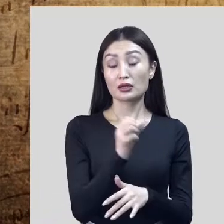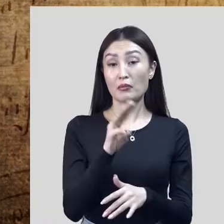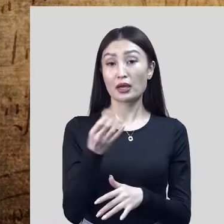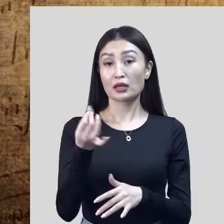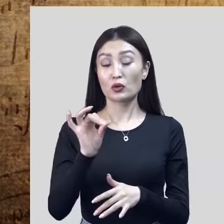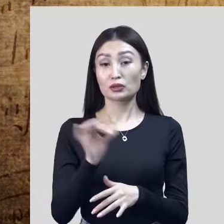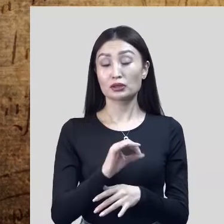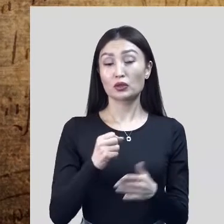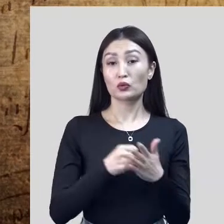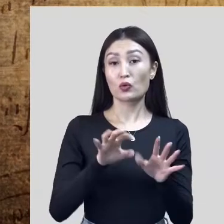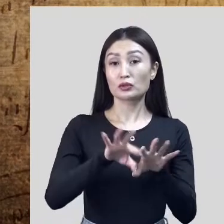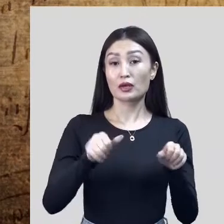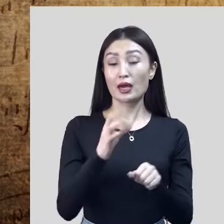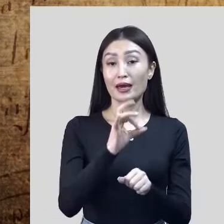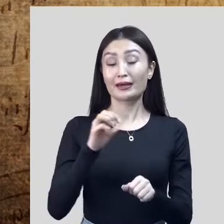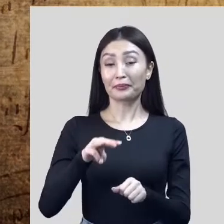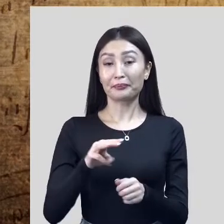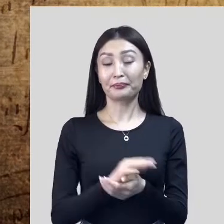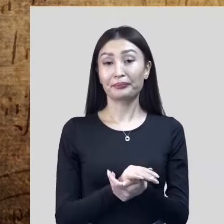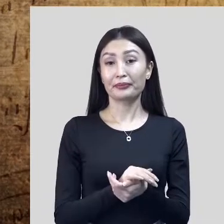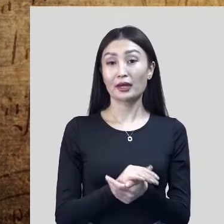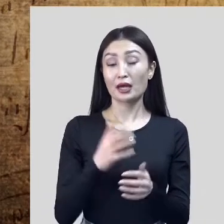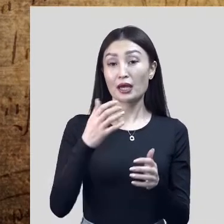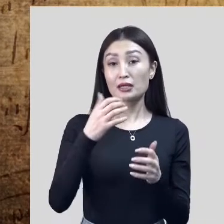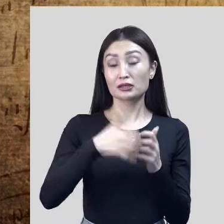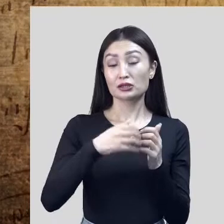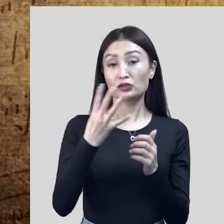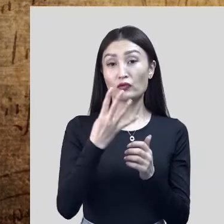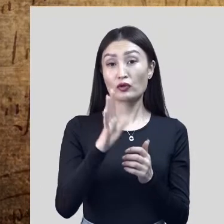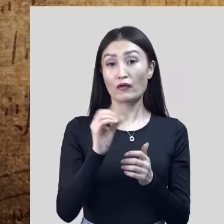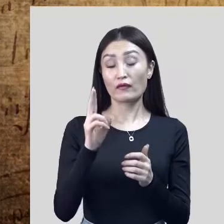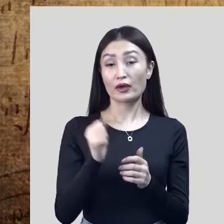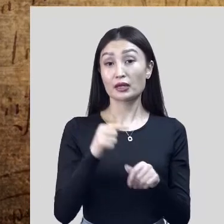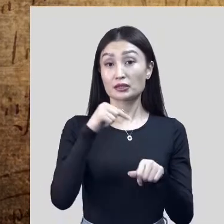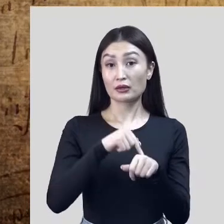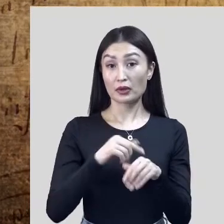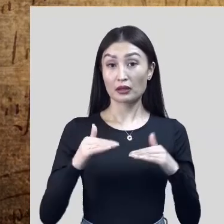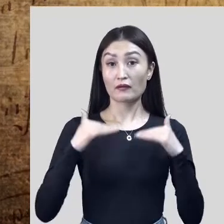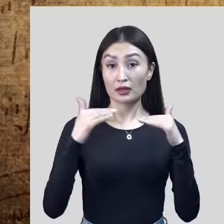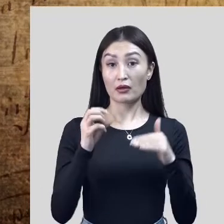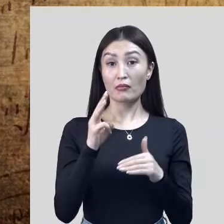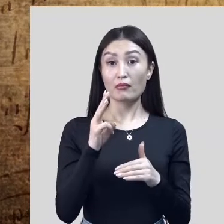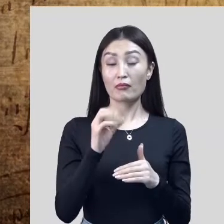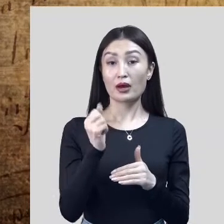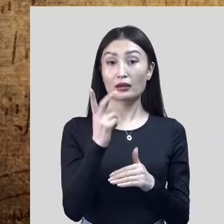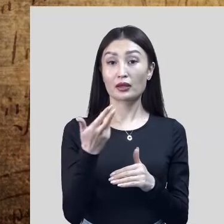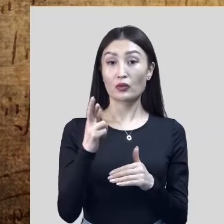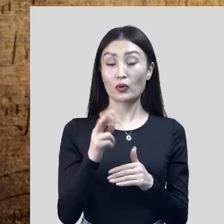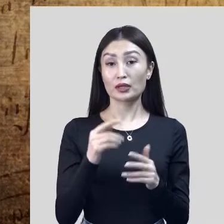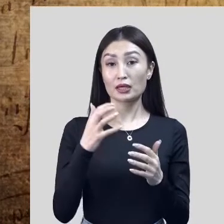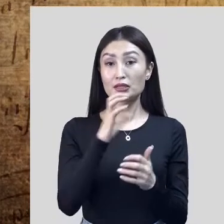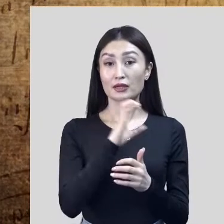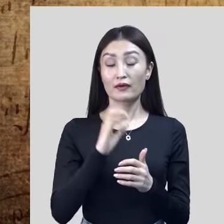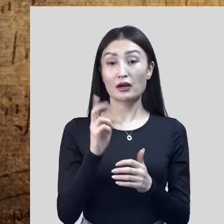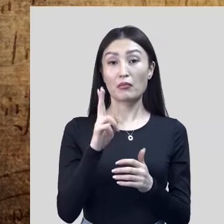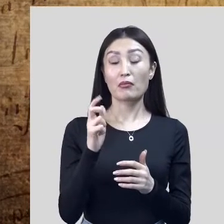до завоевания римлян Египта. В середине IV века до н.э. заметно возвысилась Македония, север Балканского